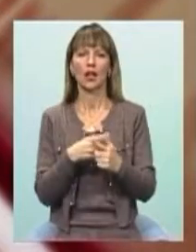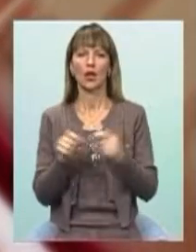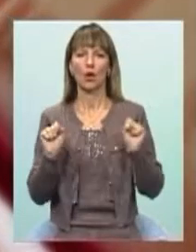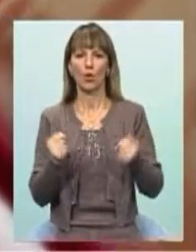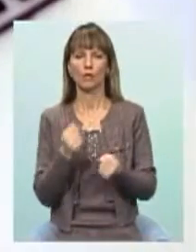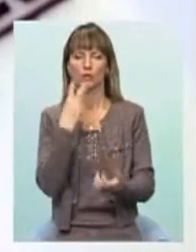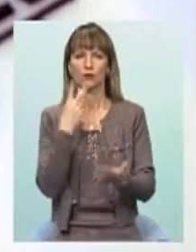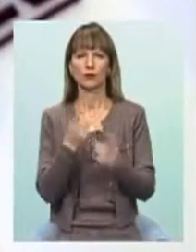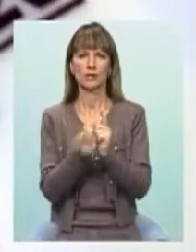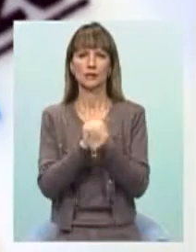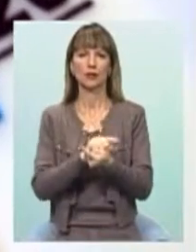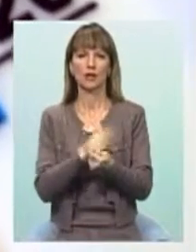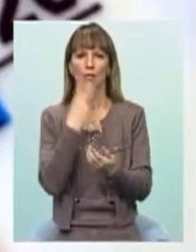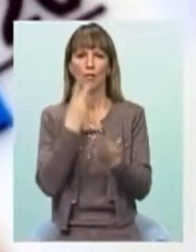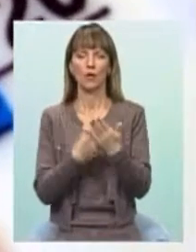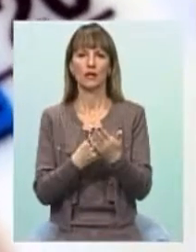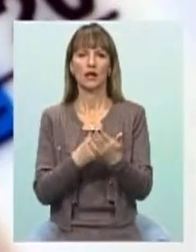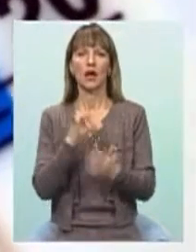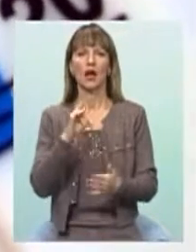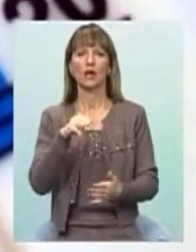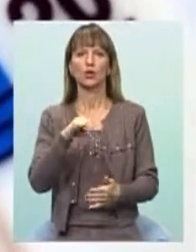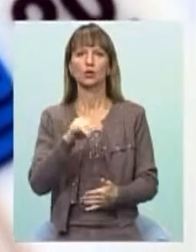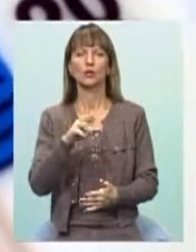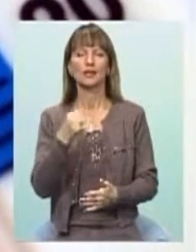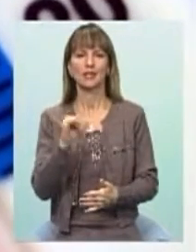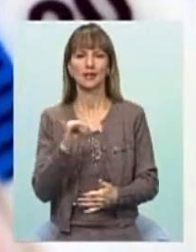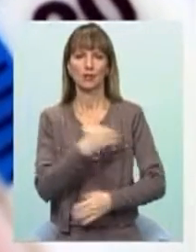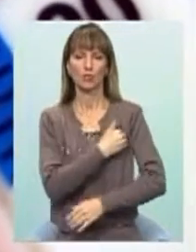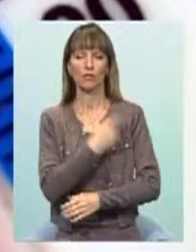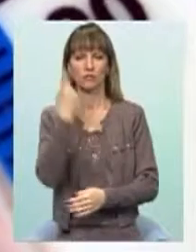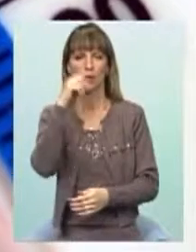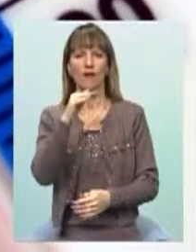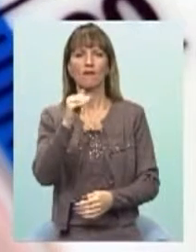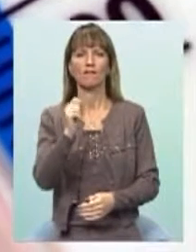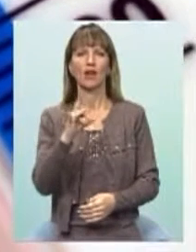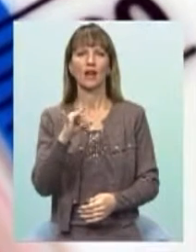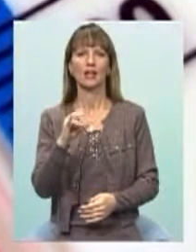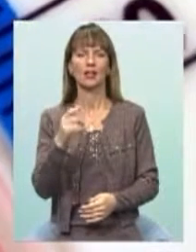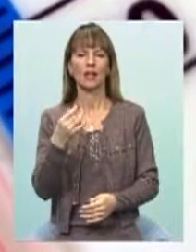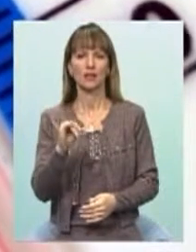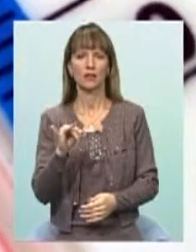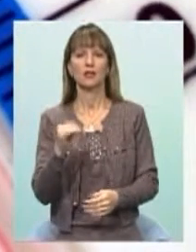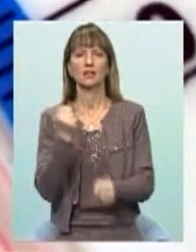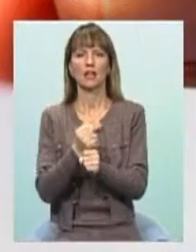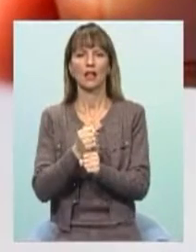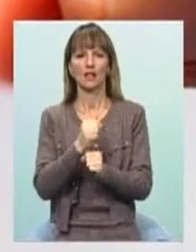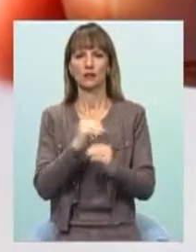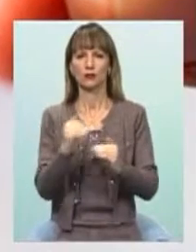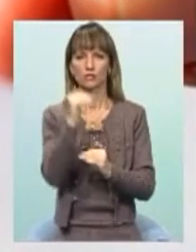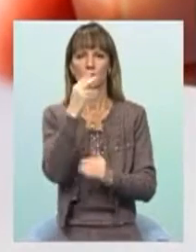змінював показники. Ртутний термометр вже винайшов Фаренгейт. Він же створив і відповідну шкалу, котра показувала